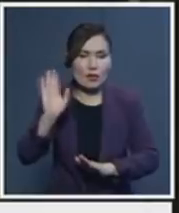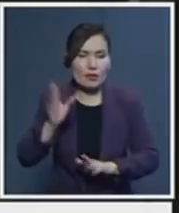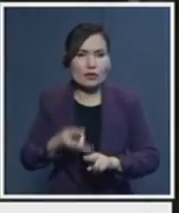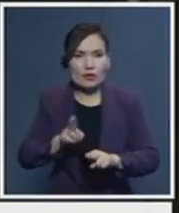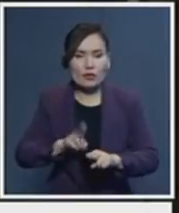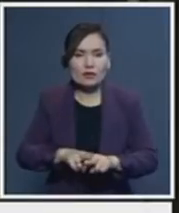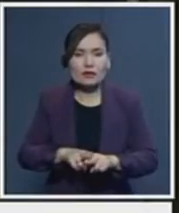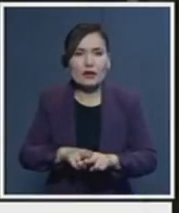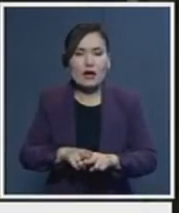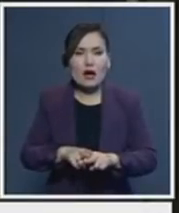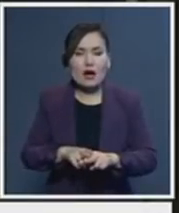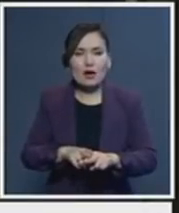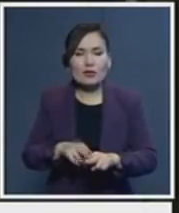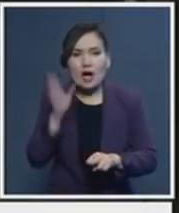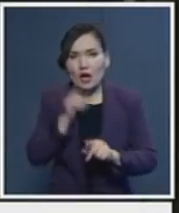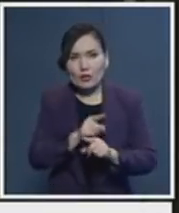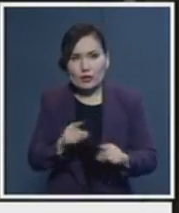бұл